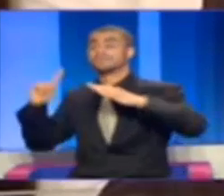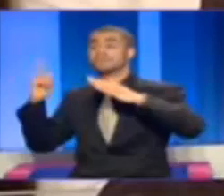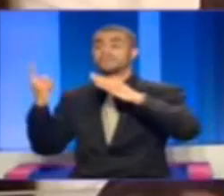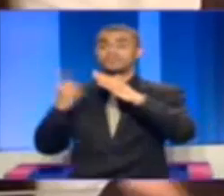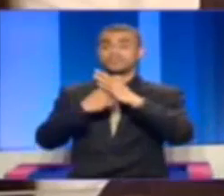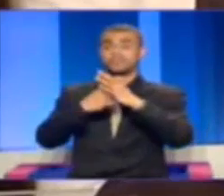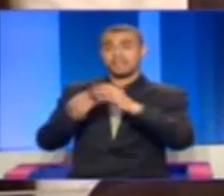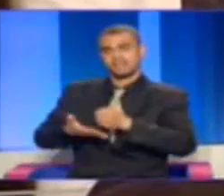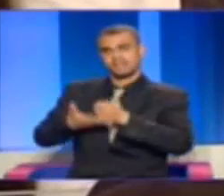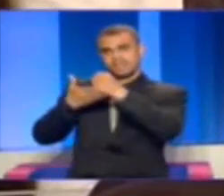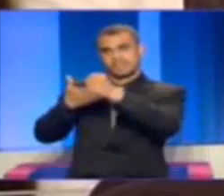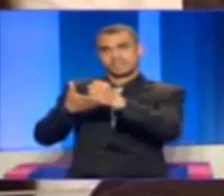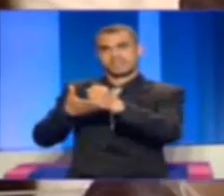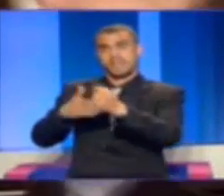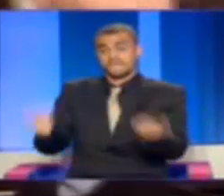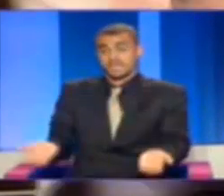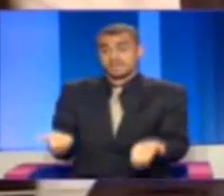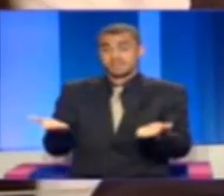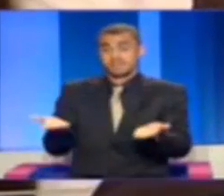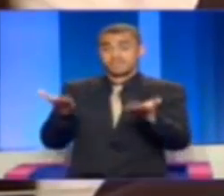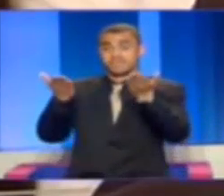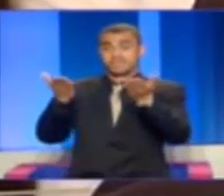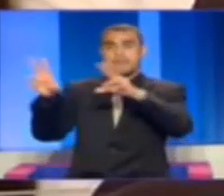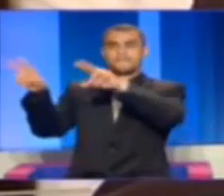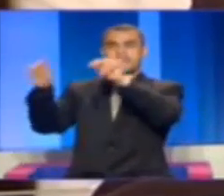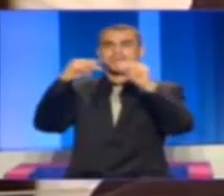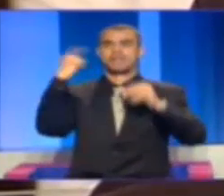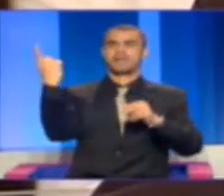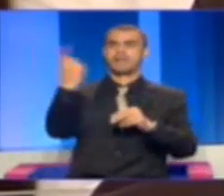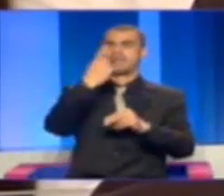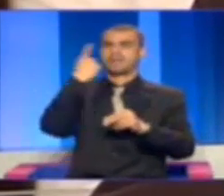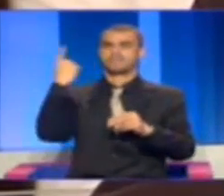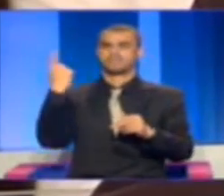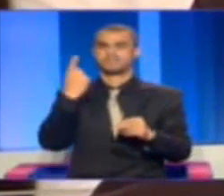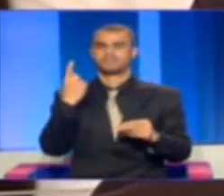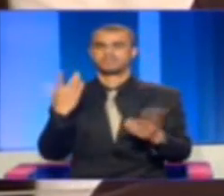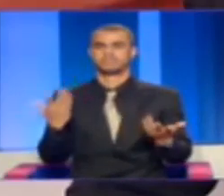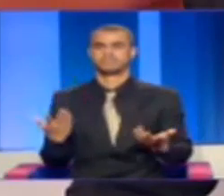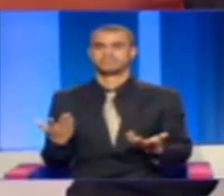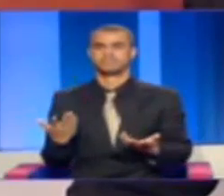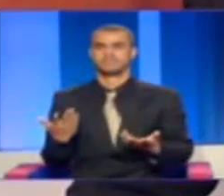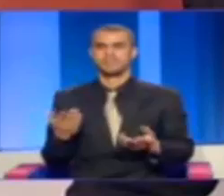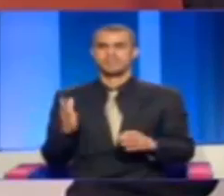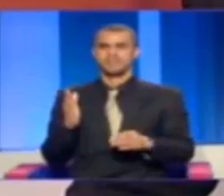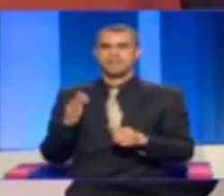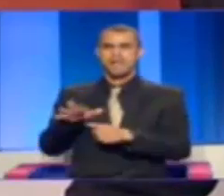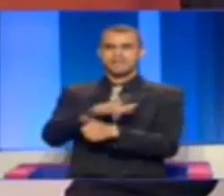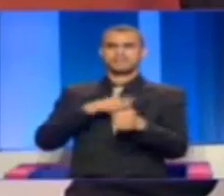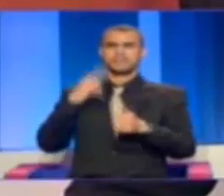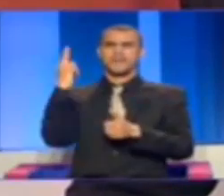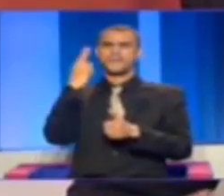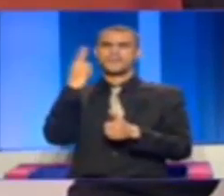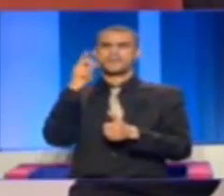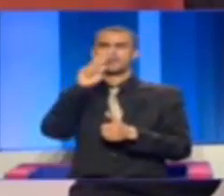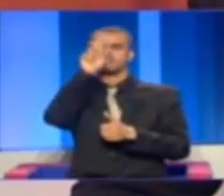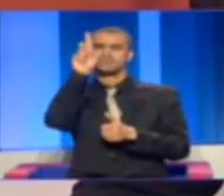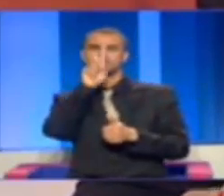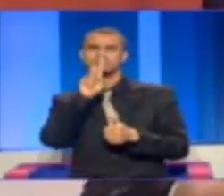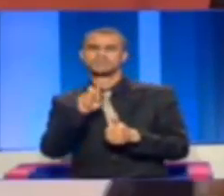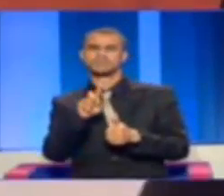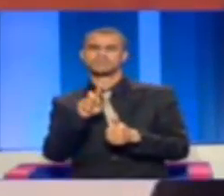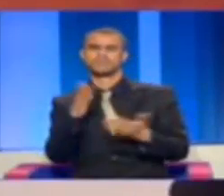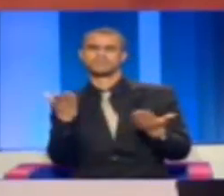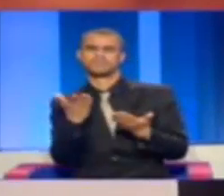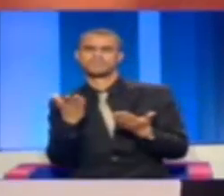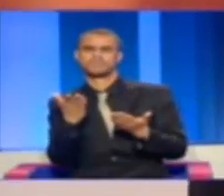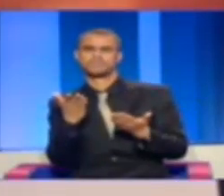غيعطي واحد النتيجه مزيان في المجتمع ديالو كالدول الاخرى اللي سبقتنا في هذا الميدان هذا. دكتور عبد الرحيم العطري، هذه المساله ديال التعليم اللي كنتوقفوا